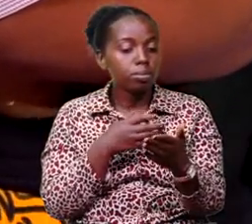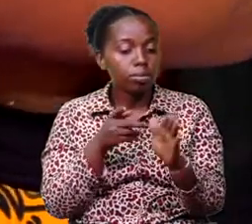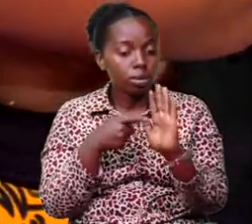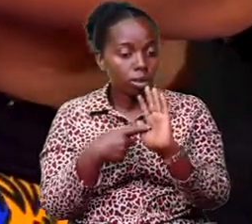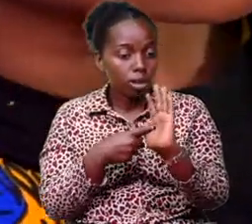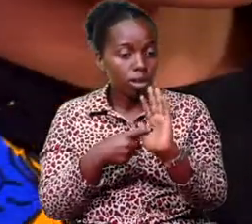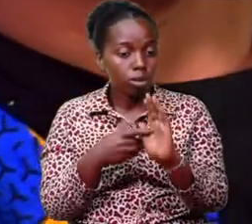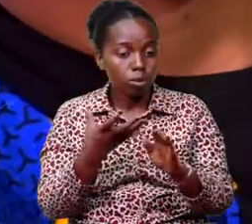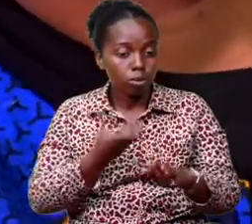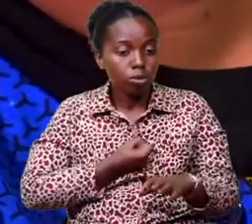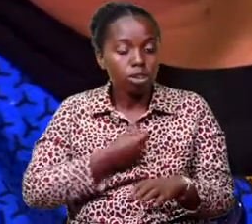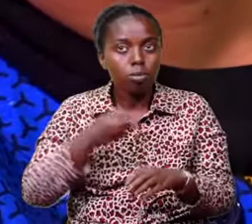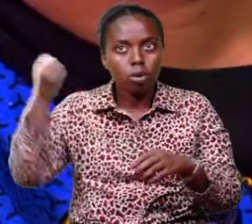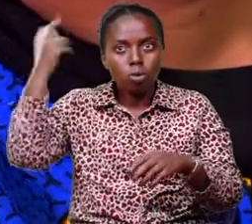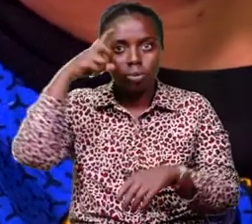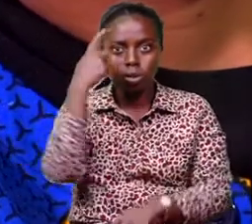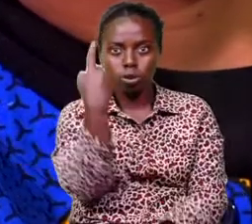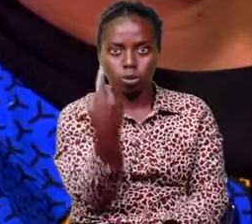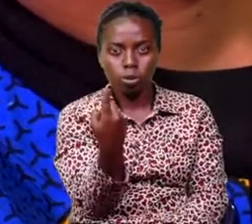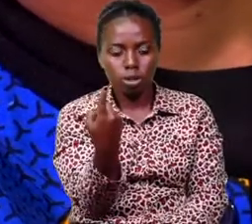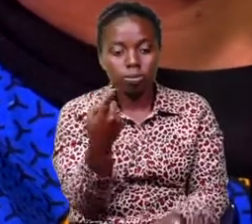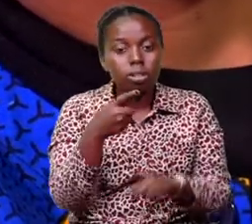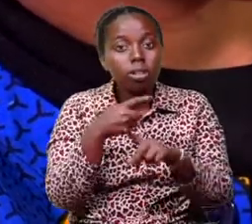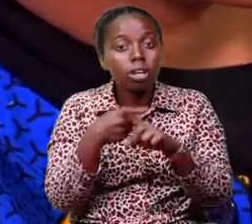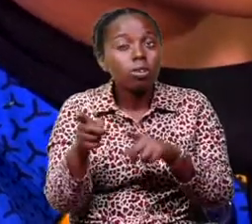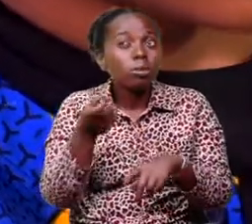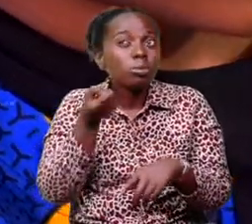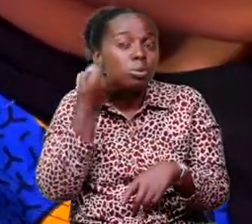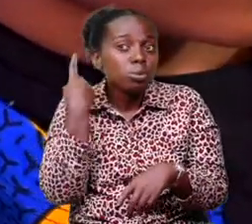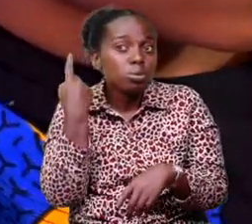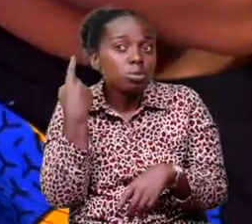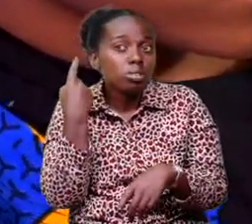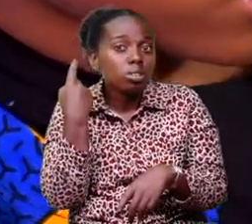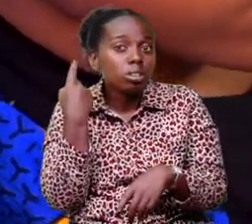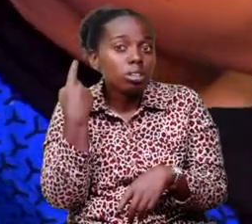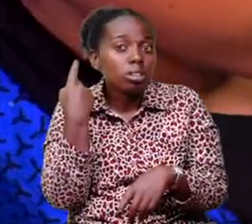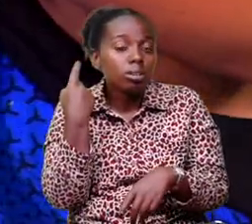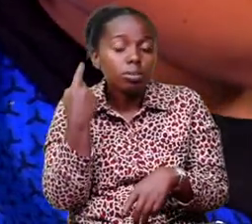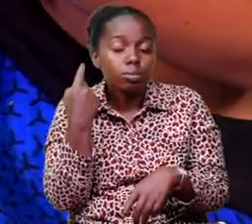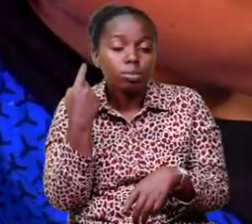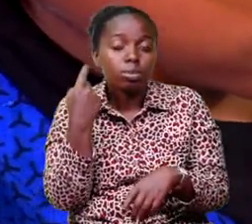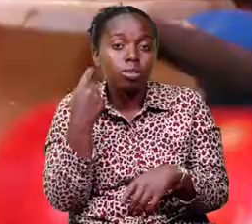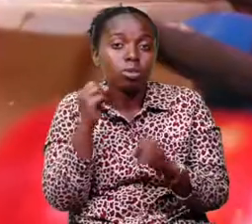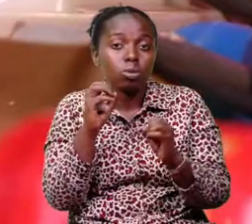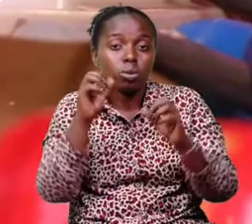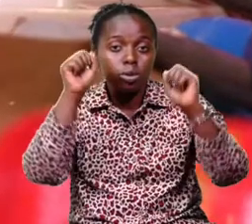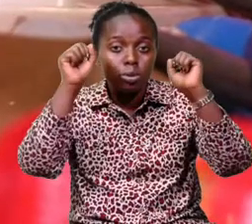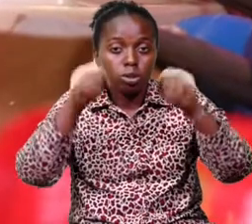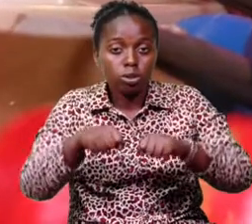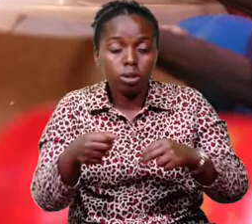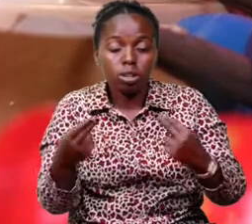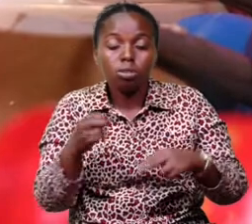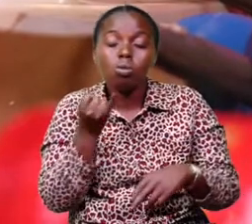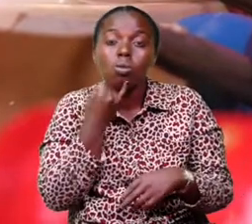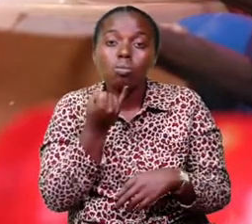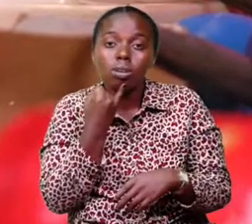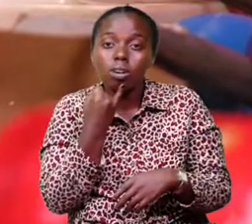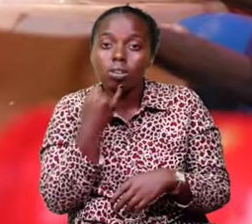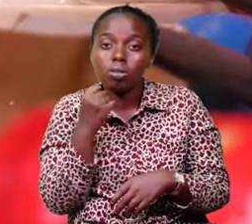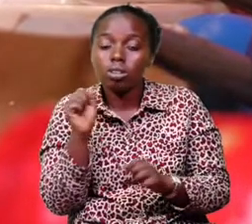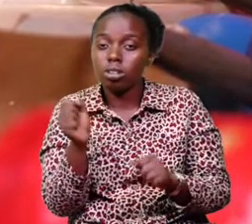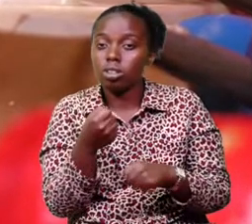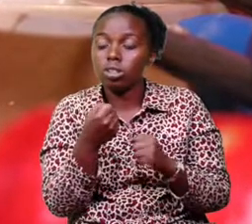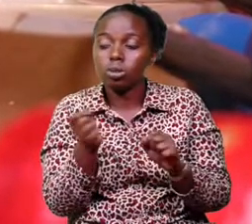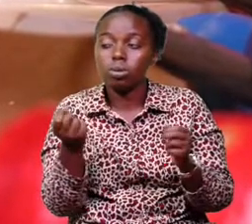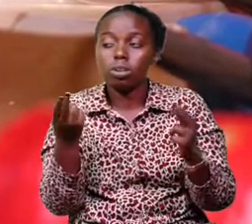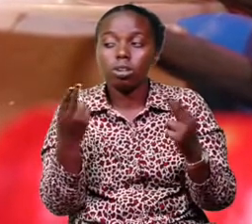aha dufitemo umuriro warimo ariko byumvikana yuko nubwo bishoboka yuko hari umwana ushaka kudashobora